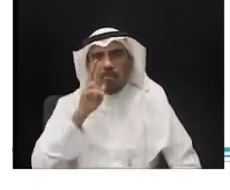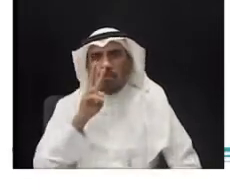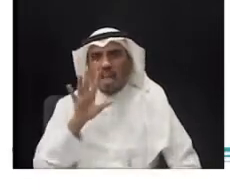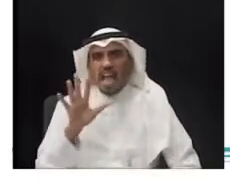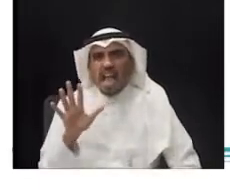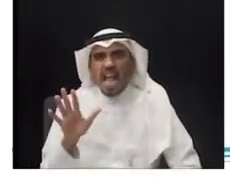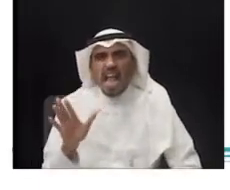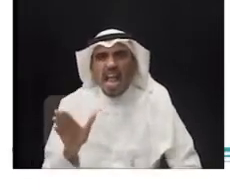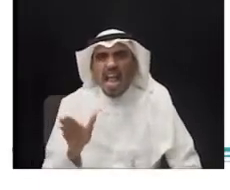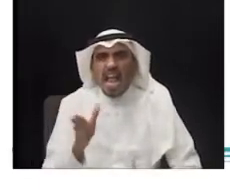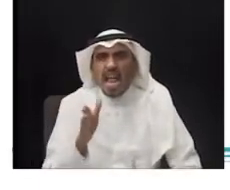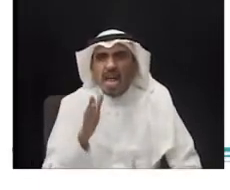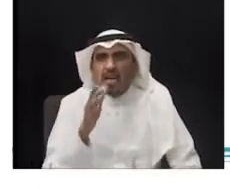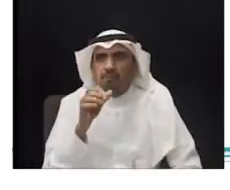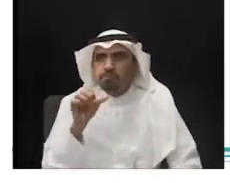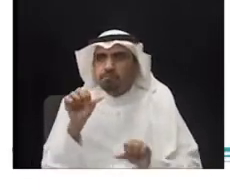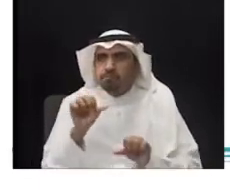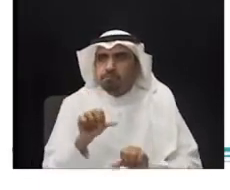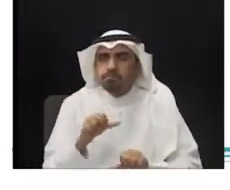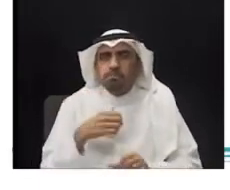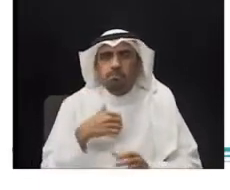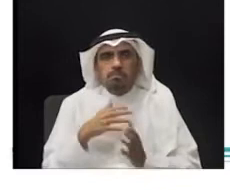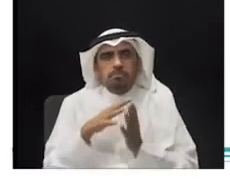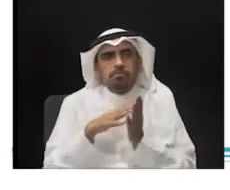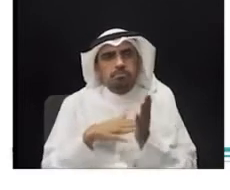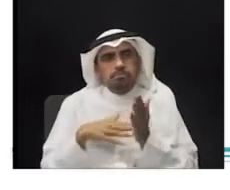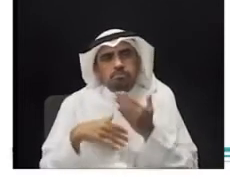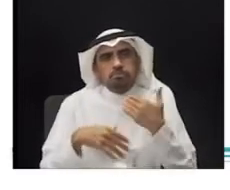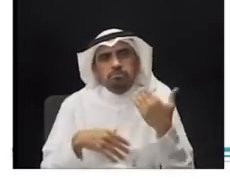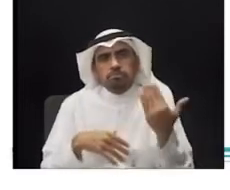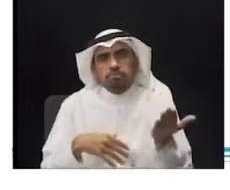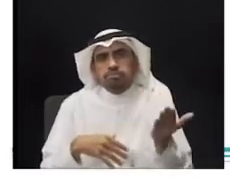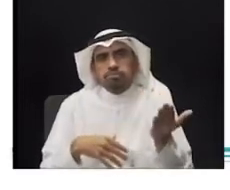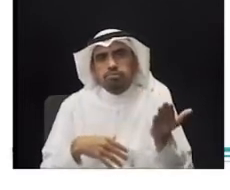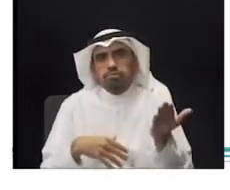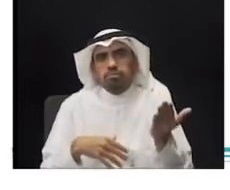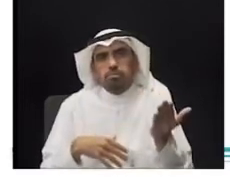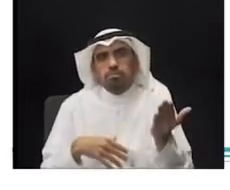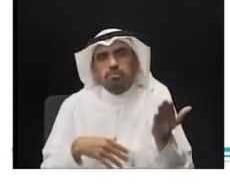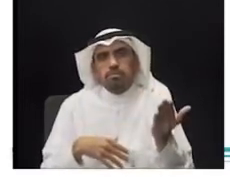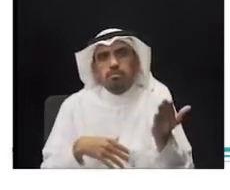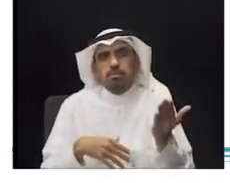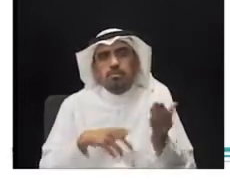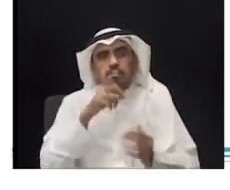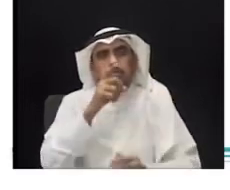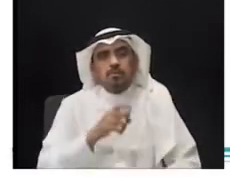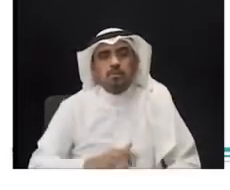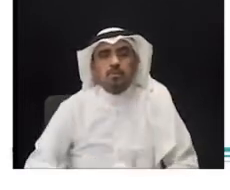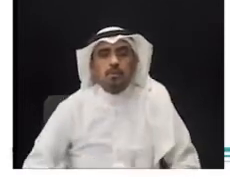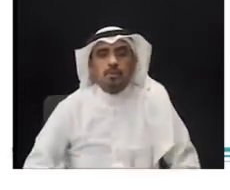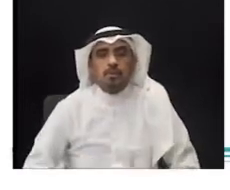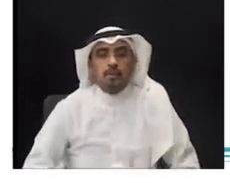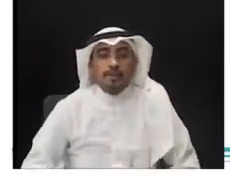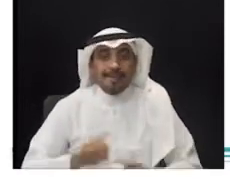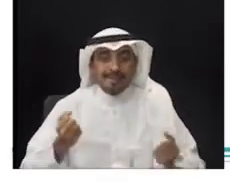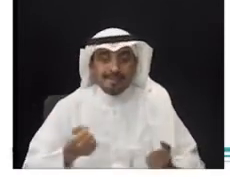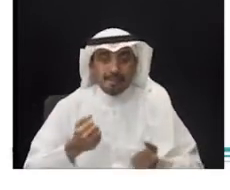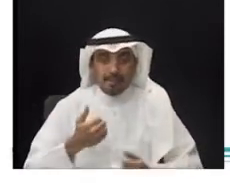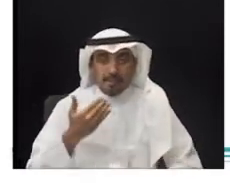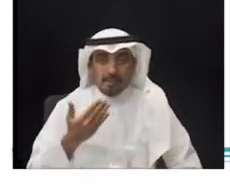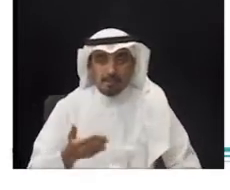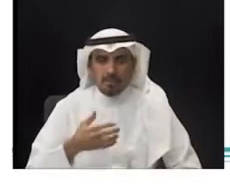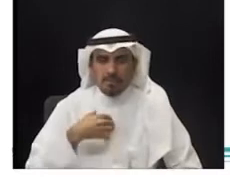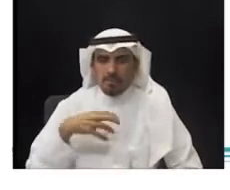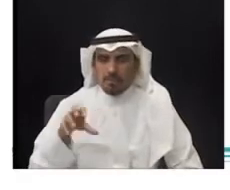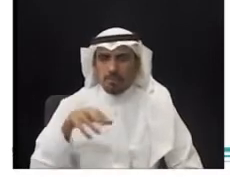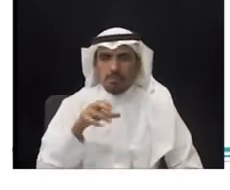عند رؤيتك لأي شيء يسوءك ستقدم رسالة شكوى إلى الشخص المعني. التدريب